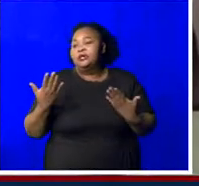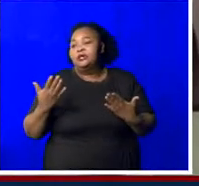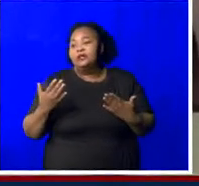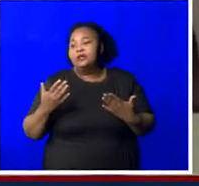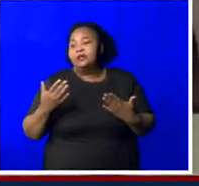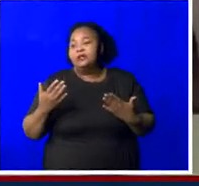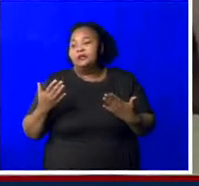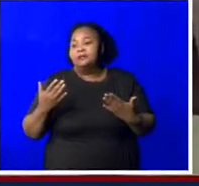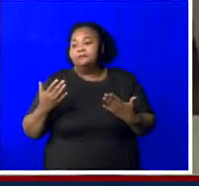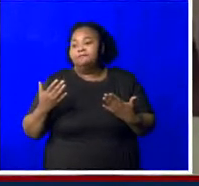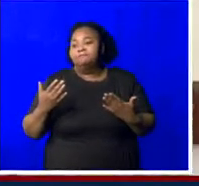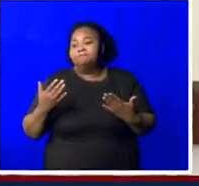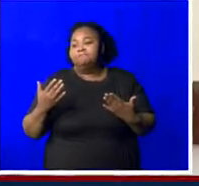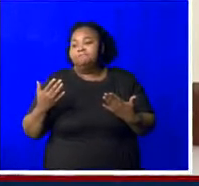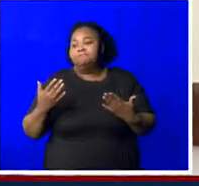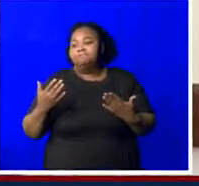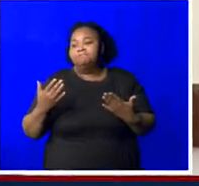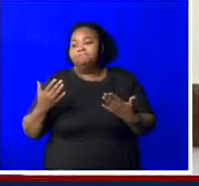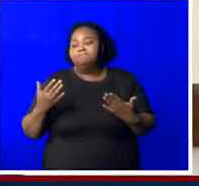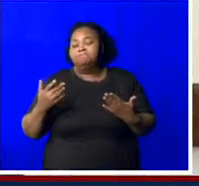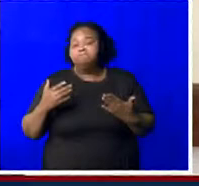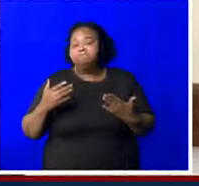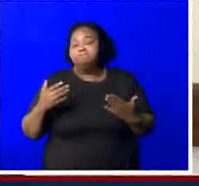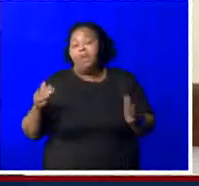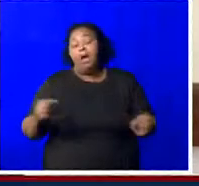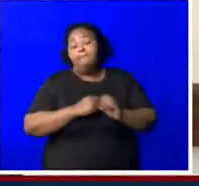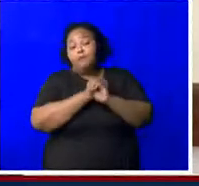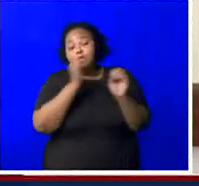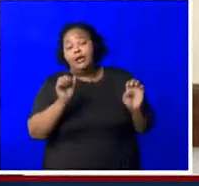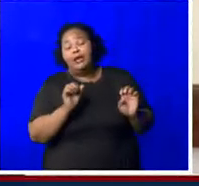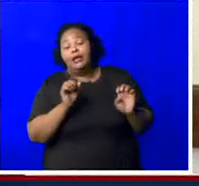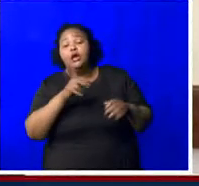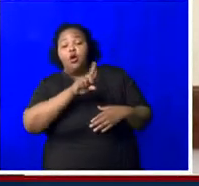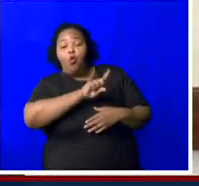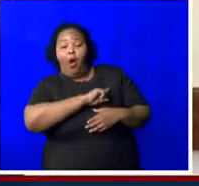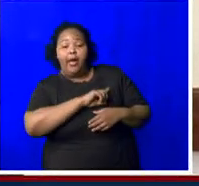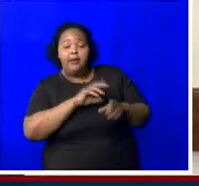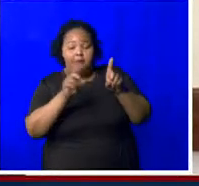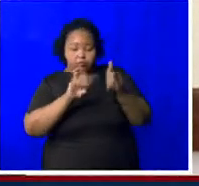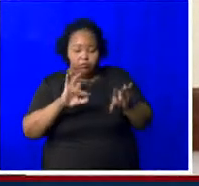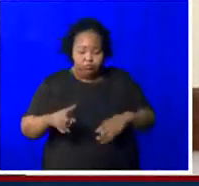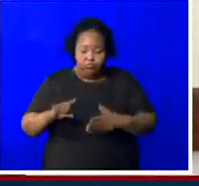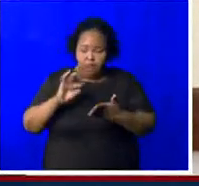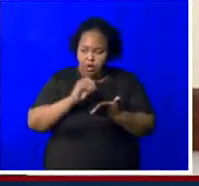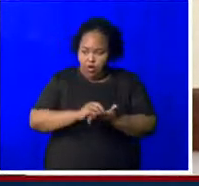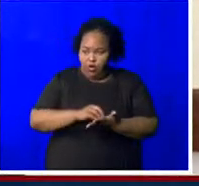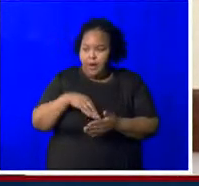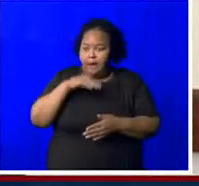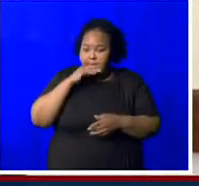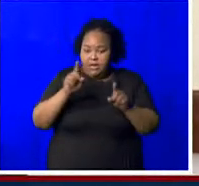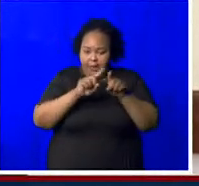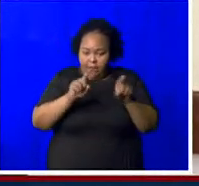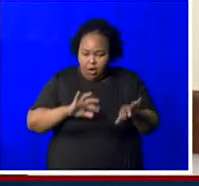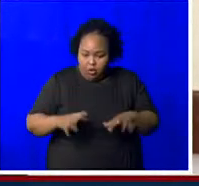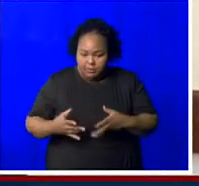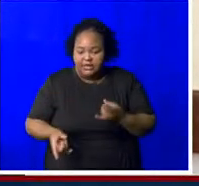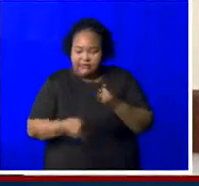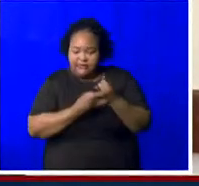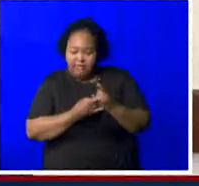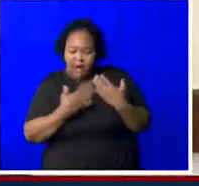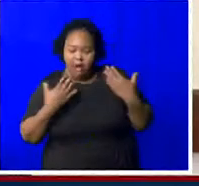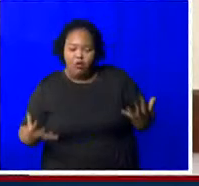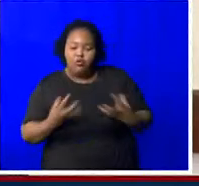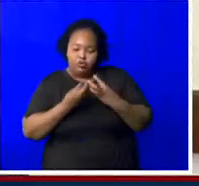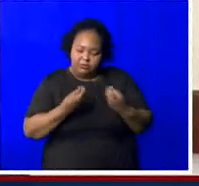lawa atasita kakhulu ukuthi nabantwana bafunze le ICT, bafunze ngalama computer